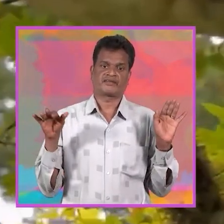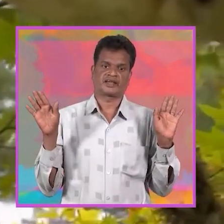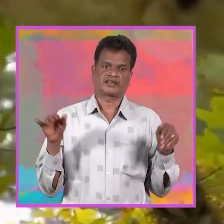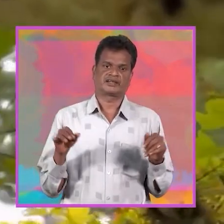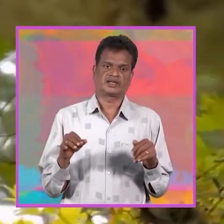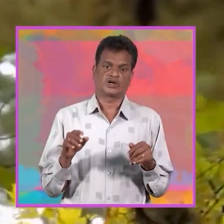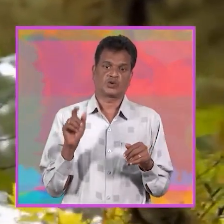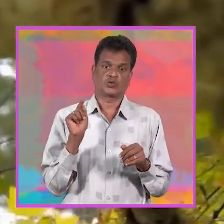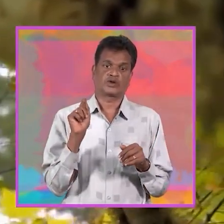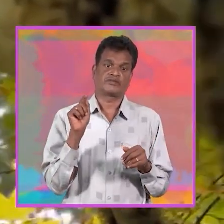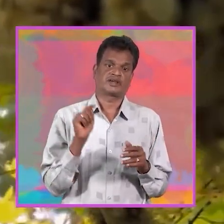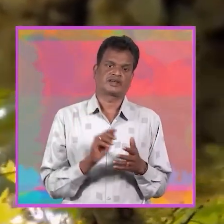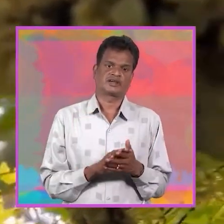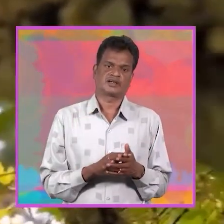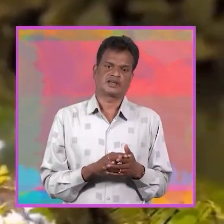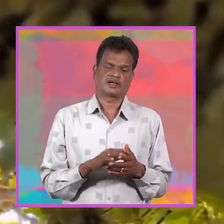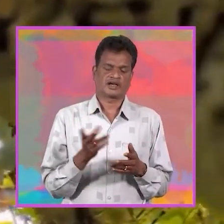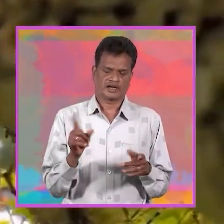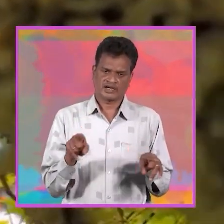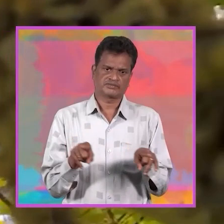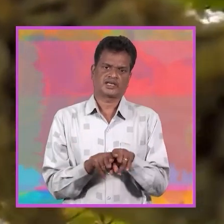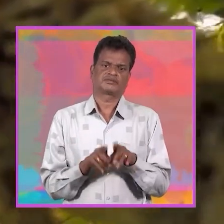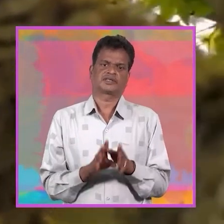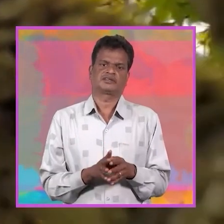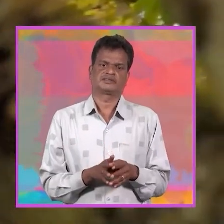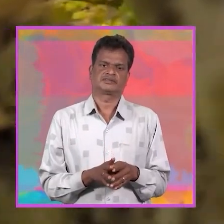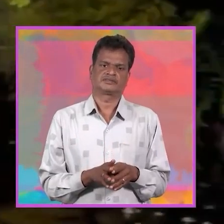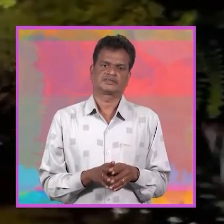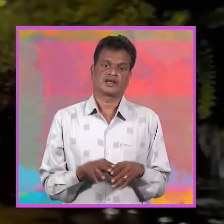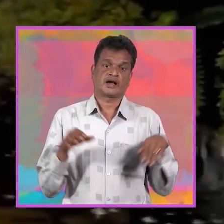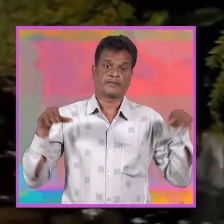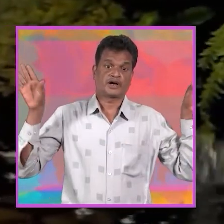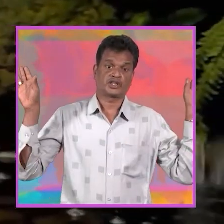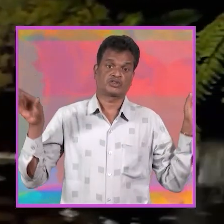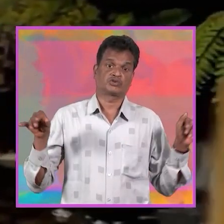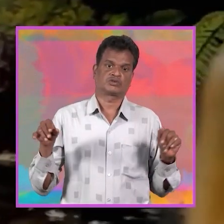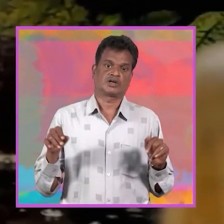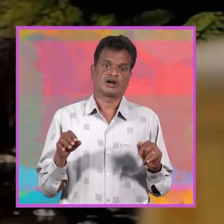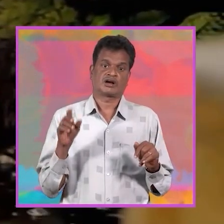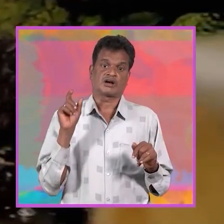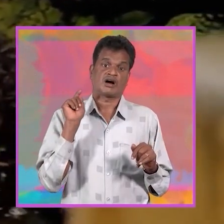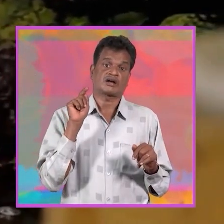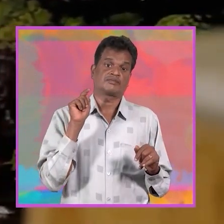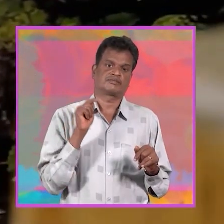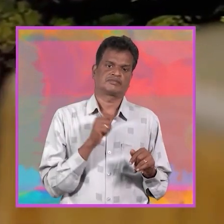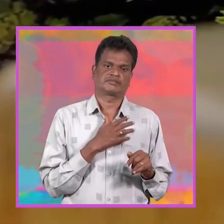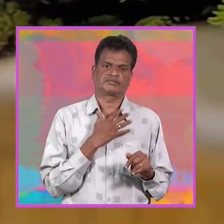குருவி அதுவும் ஒரு பறவை இனத்தை சார்ந்தது தான். பருந்து, காகம்,